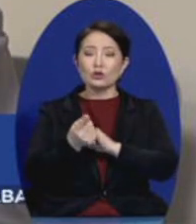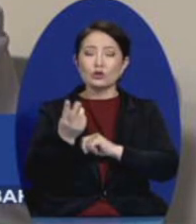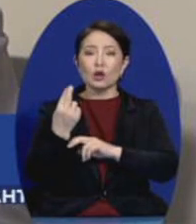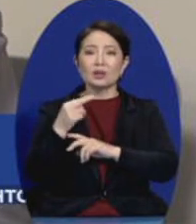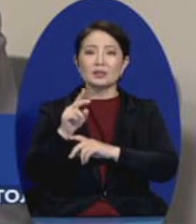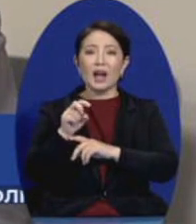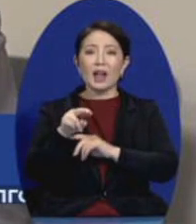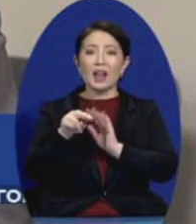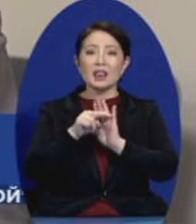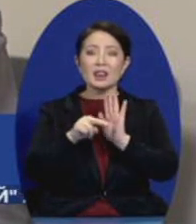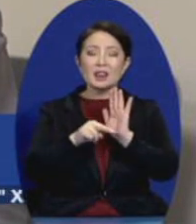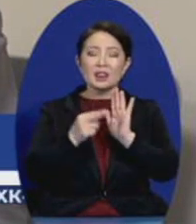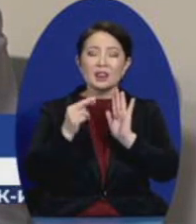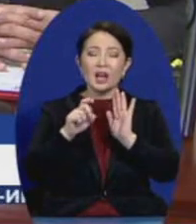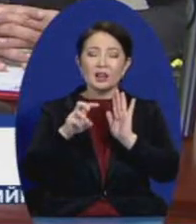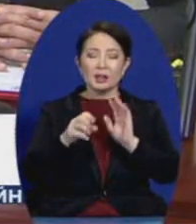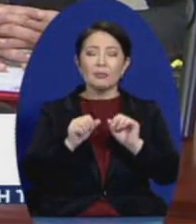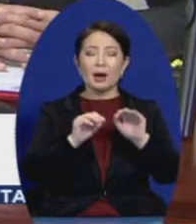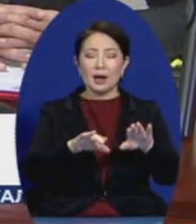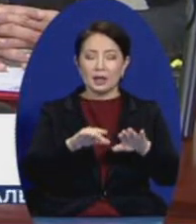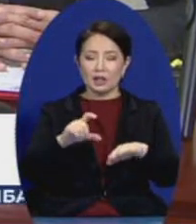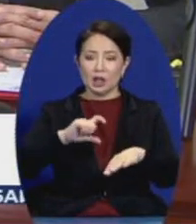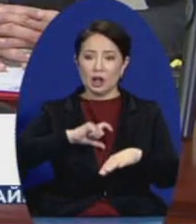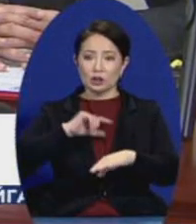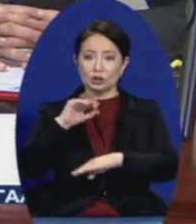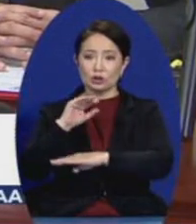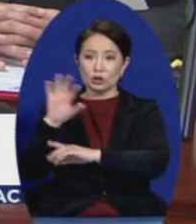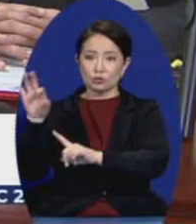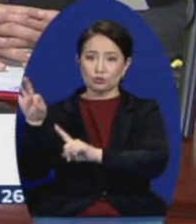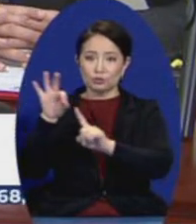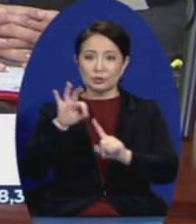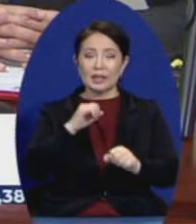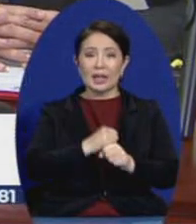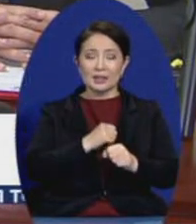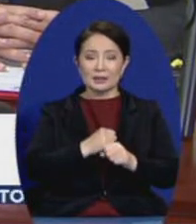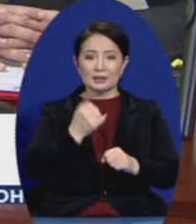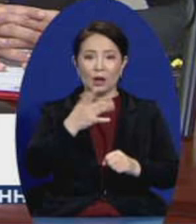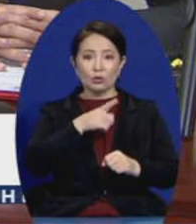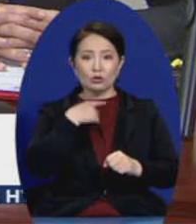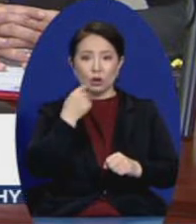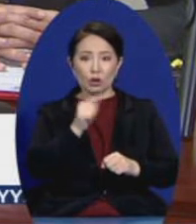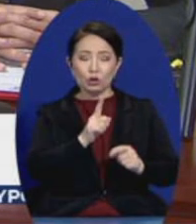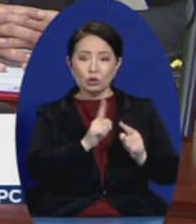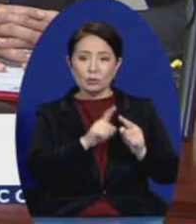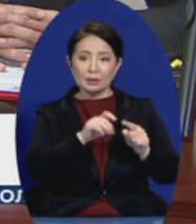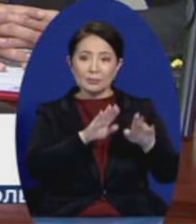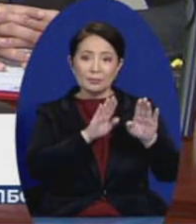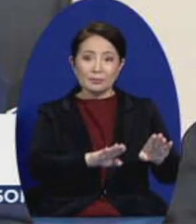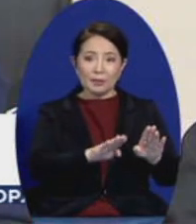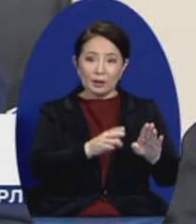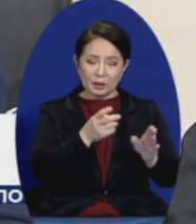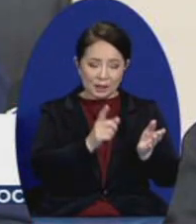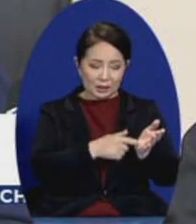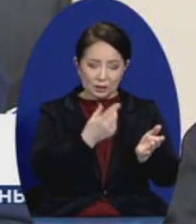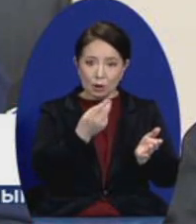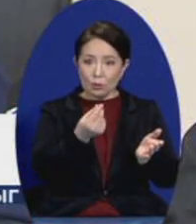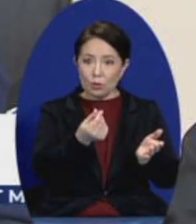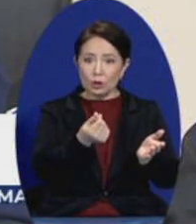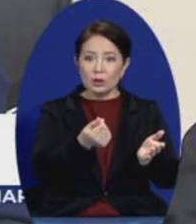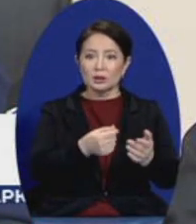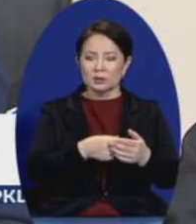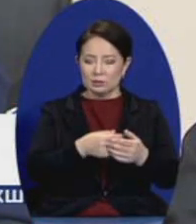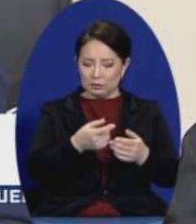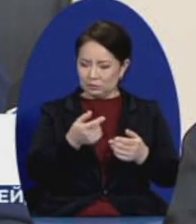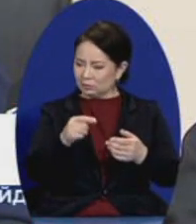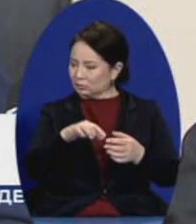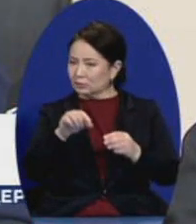эрх төлөөлөгч томилон ажиллуулахар болсон 5 толгой гашин сухат чиглэлийн төмөр замыг барихад шаардлагатах хөрөнгөний тодорхой хэсгийг нүүр сурчлан